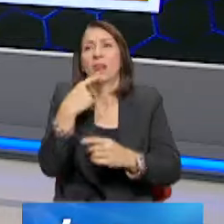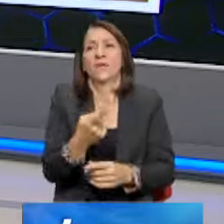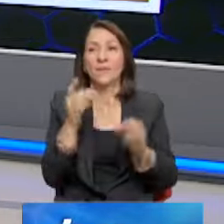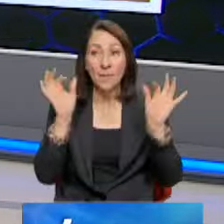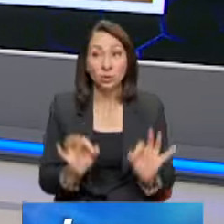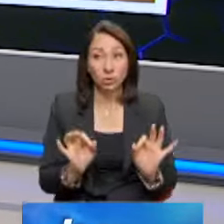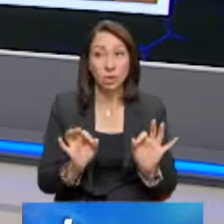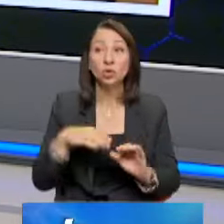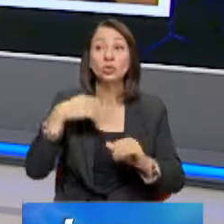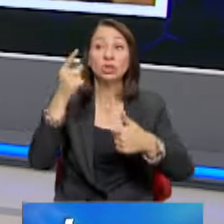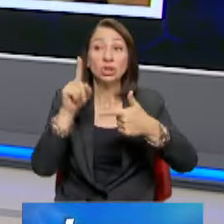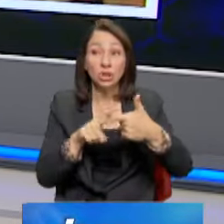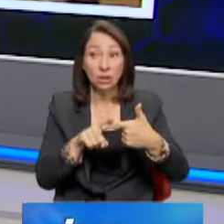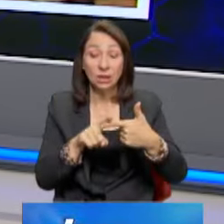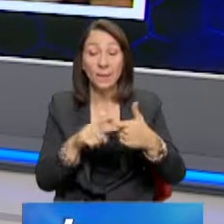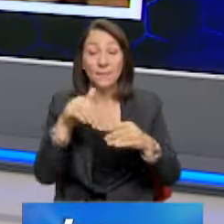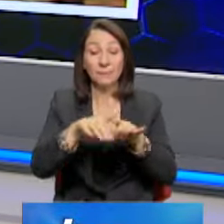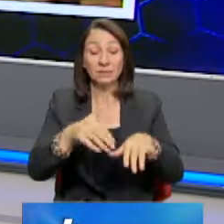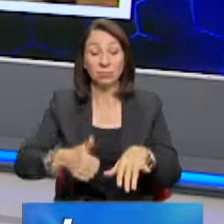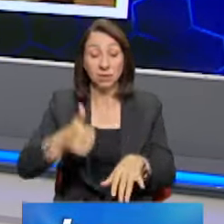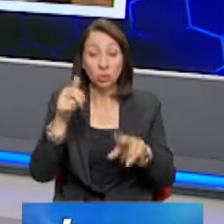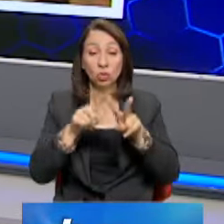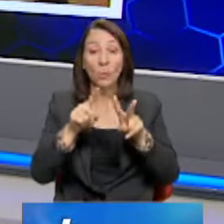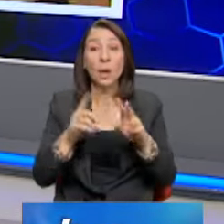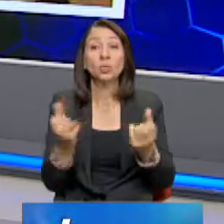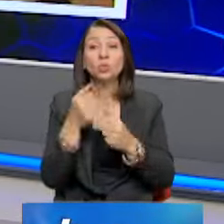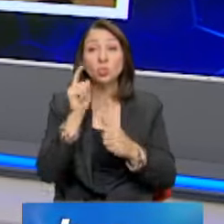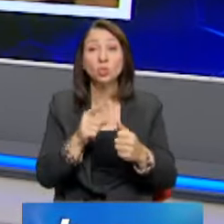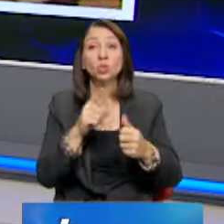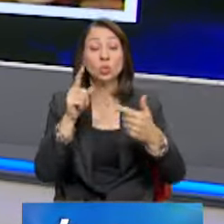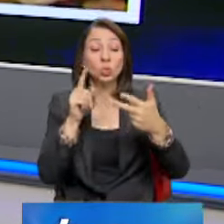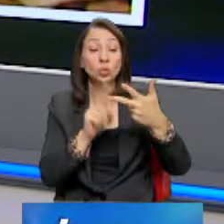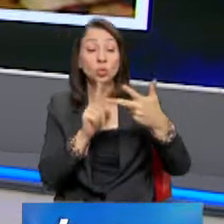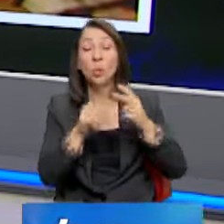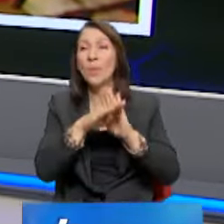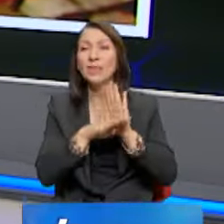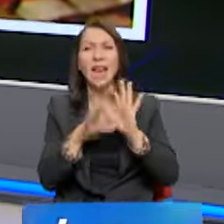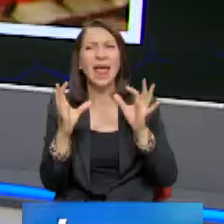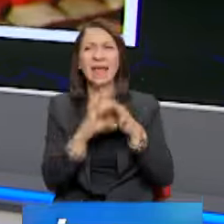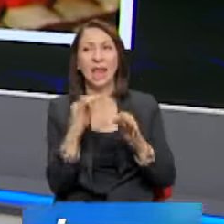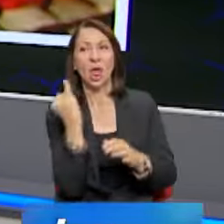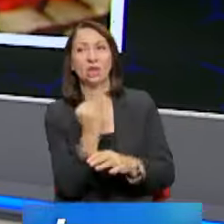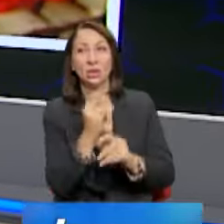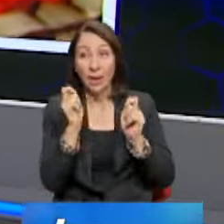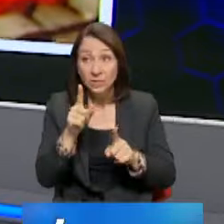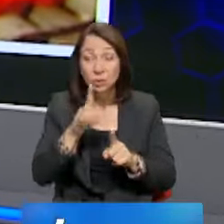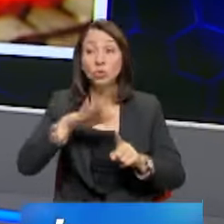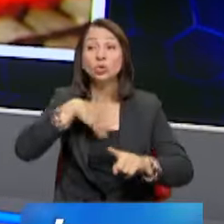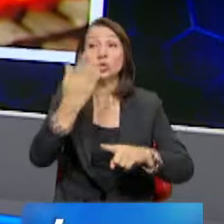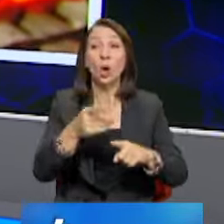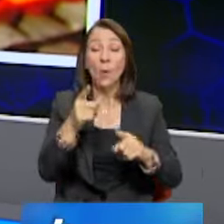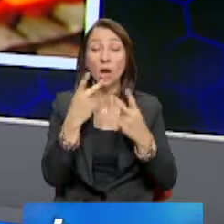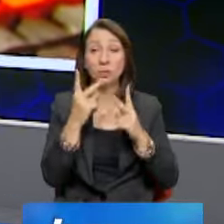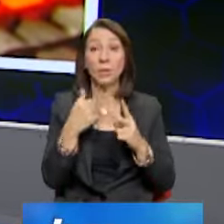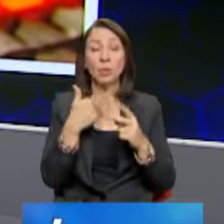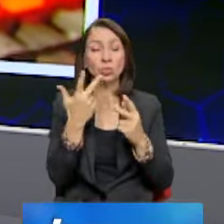başlamıştı. Daha sonra Meclis Başkanı Numan Kurtulmuş 3. maddeye dair eleştiriler sıraladı. Sonrasında bu